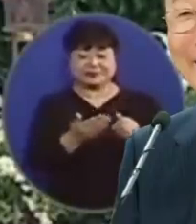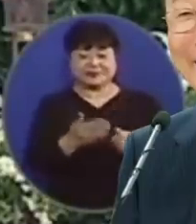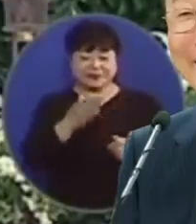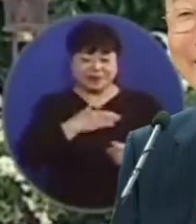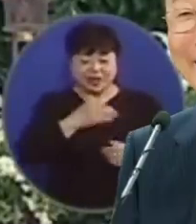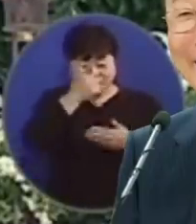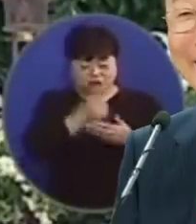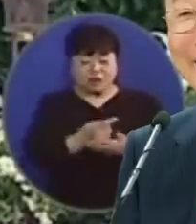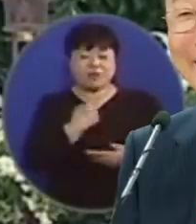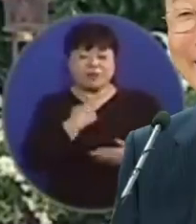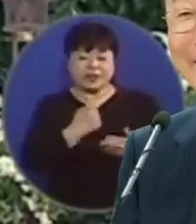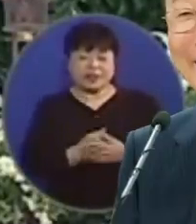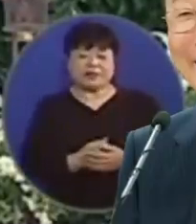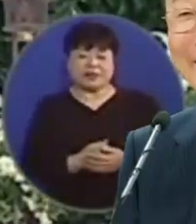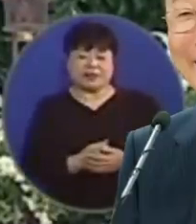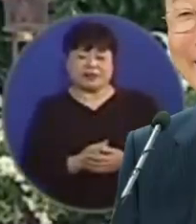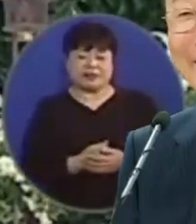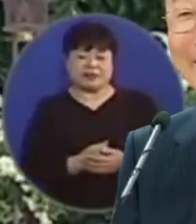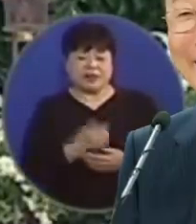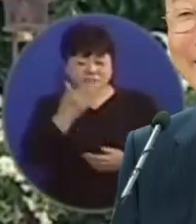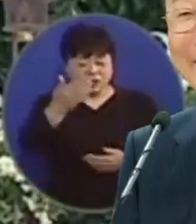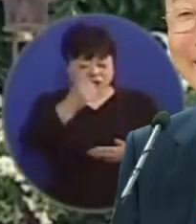내가 죄를 지었으니 내가 다 갚아주마.